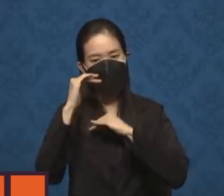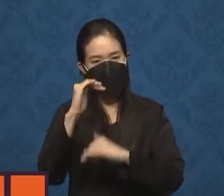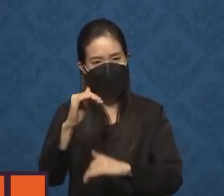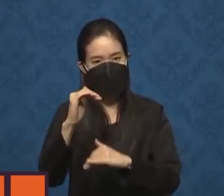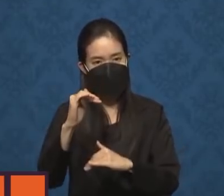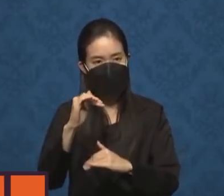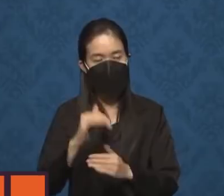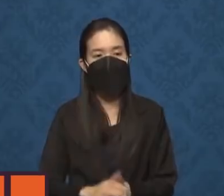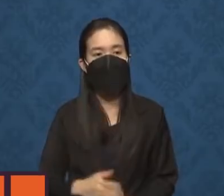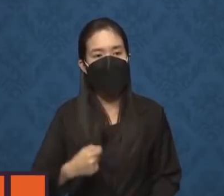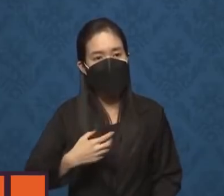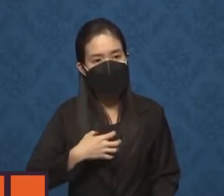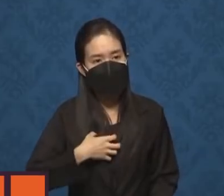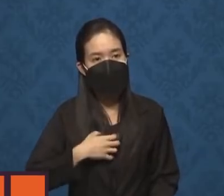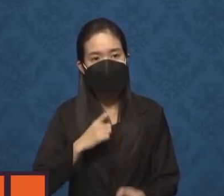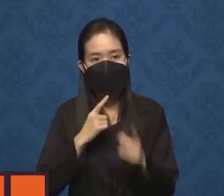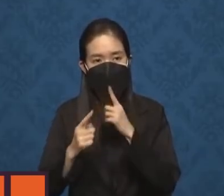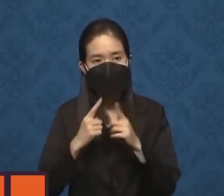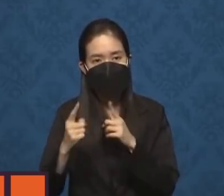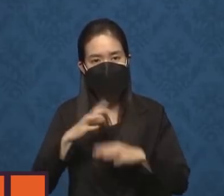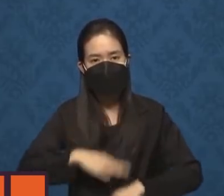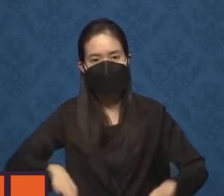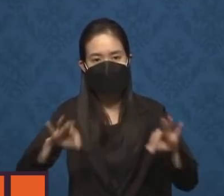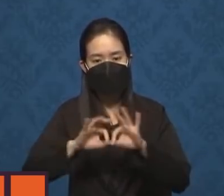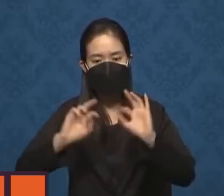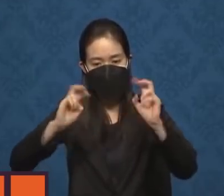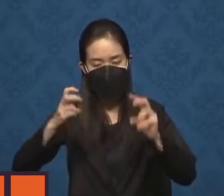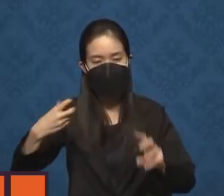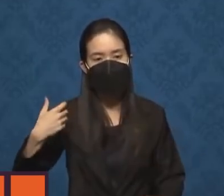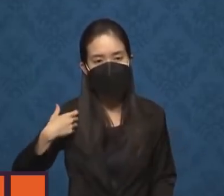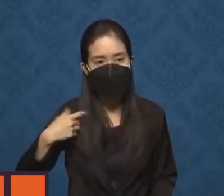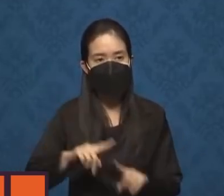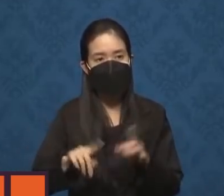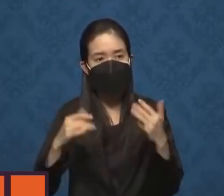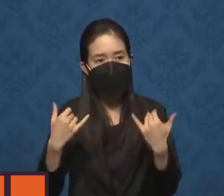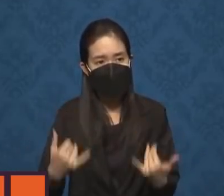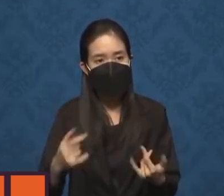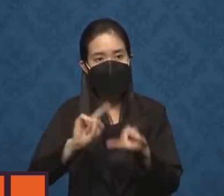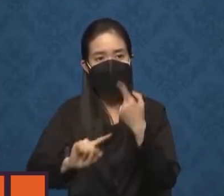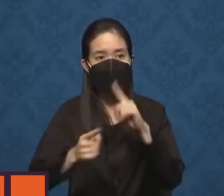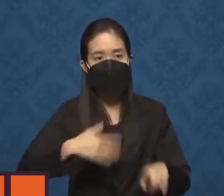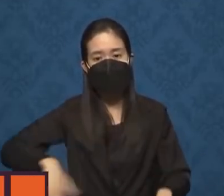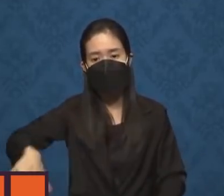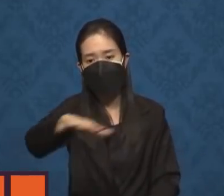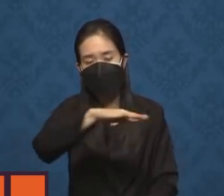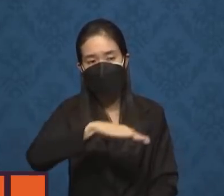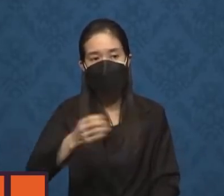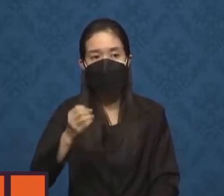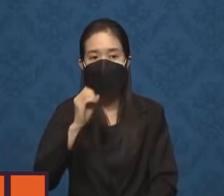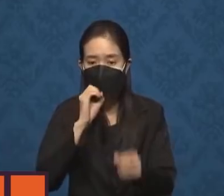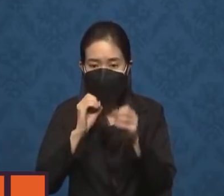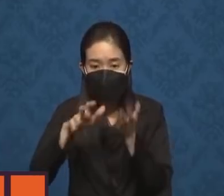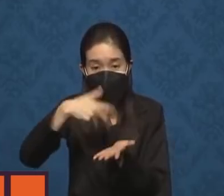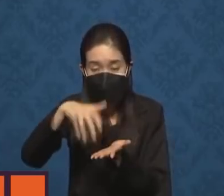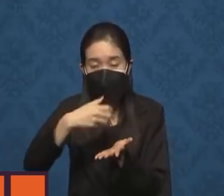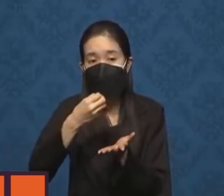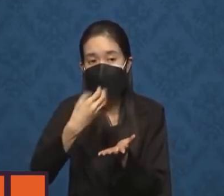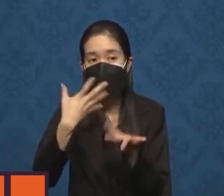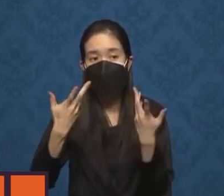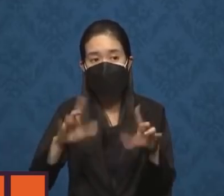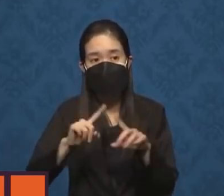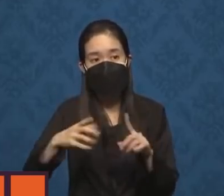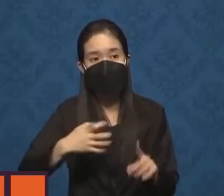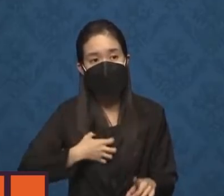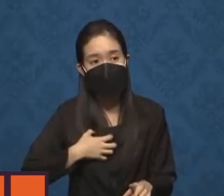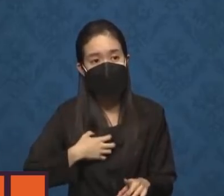ที่ฉันยังมีประเด็นที่อยากจะพูดถึงอีกหลายประเด็นแต่ว่ามีเพื่อนสมาชิกหลายท่านถ้าพูดถึงไปแล้วดังนั้นที่ฉัน